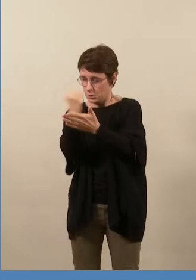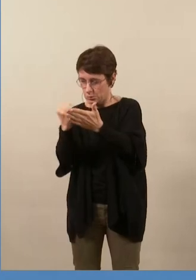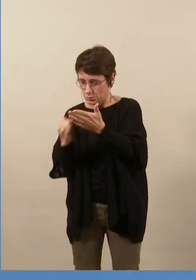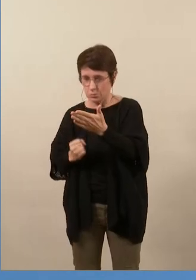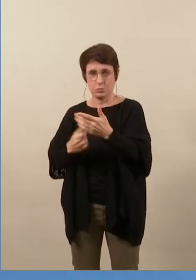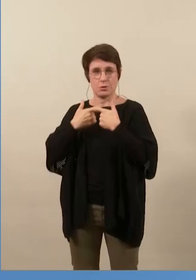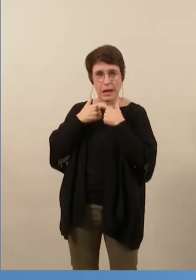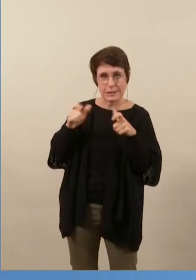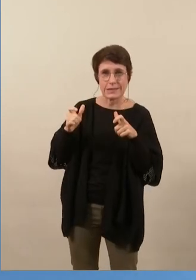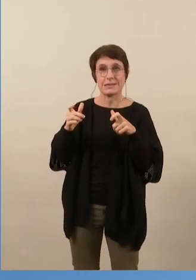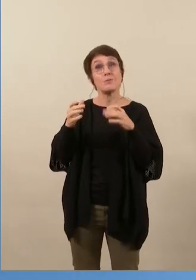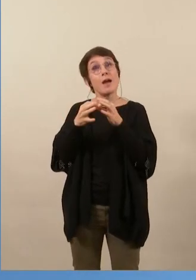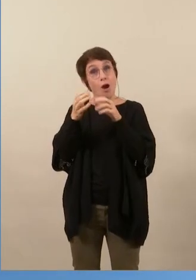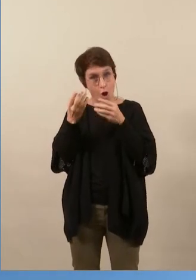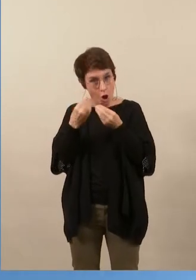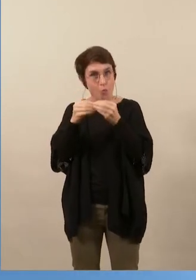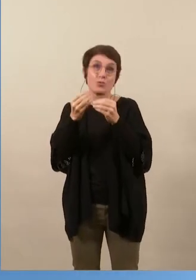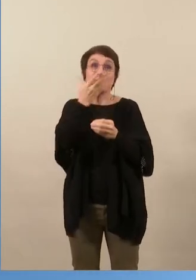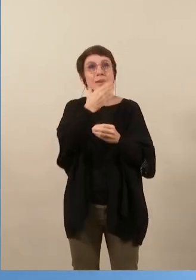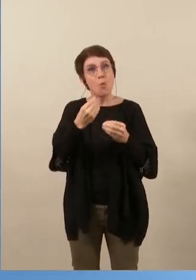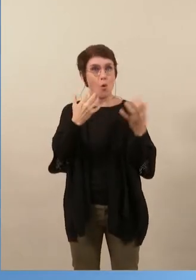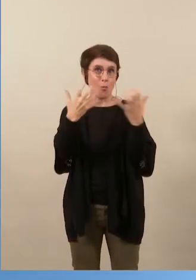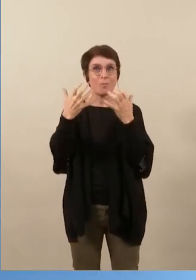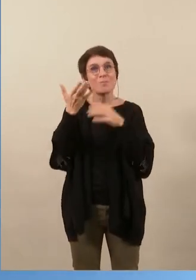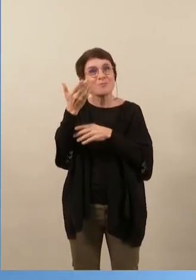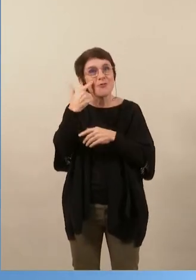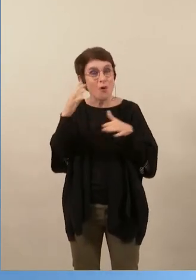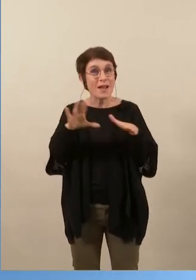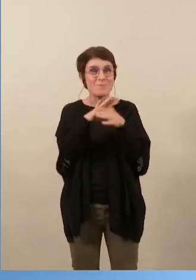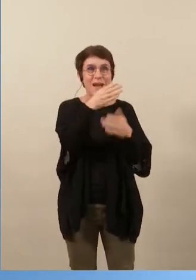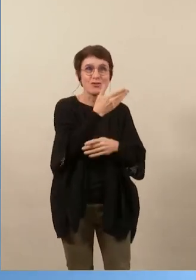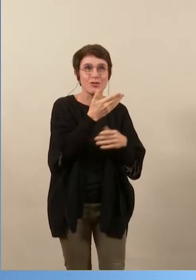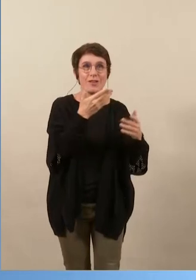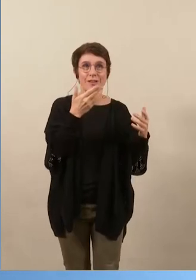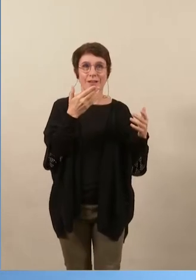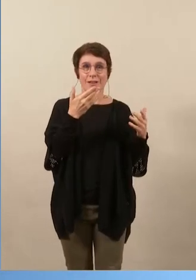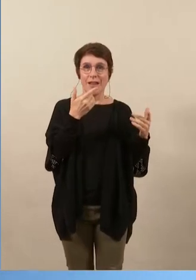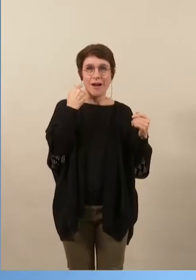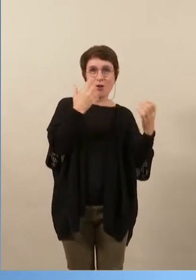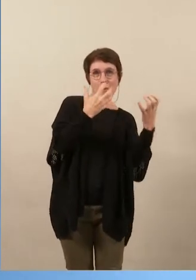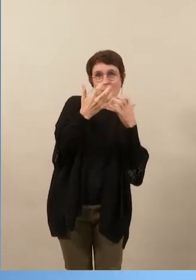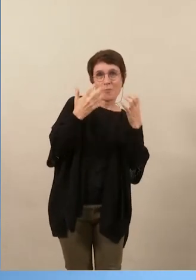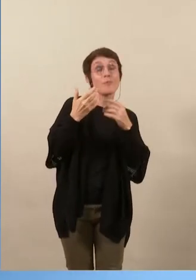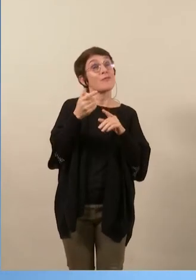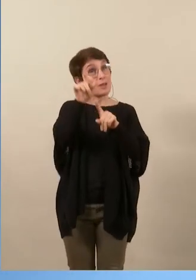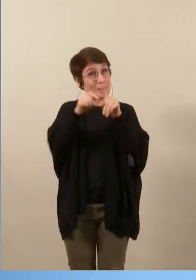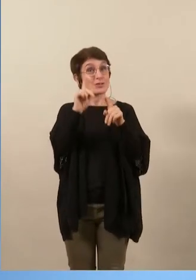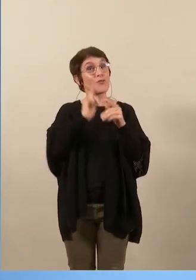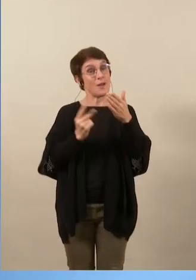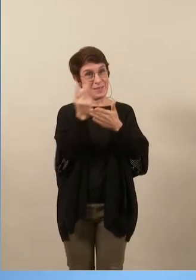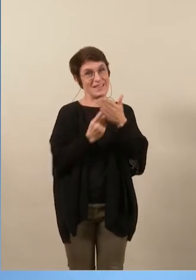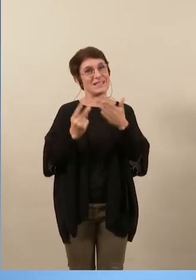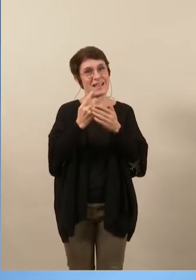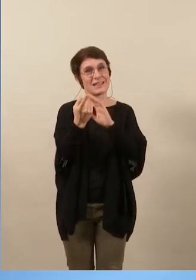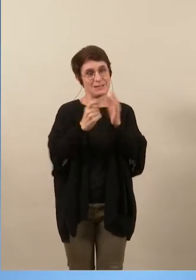et rendre beau ce rapport qui est truc fait de belles très belles images et de très belles illustrations d'une autrice locale merci beaucoup à toutes